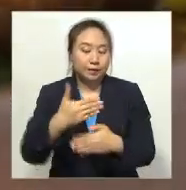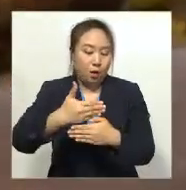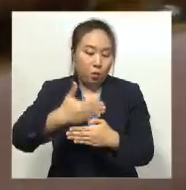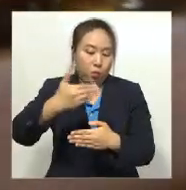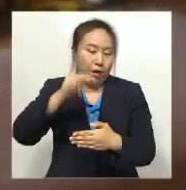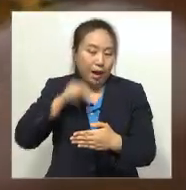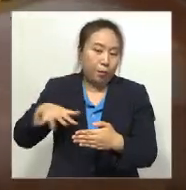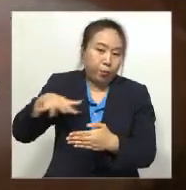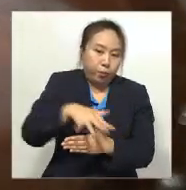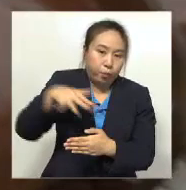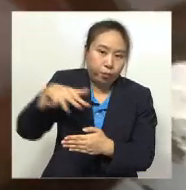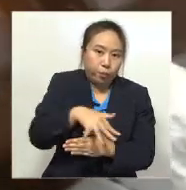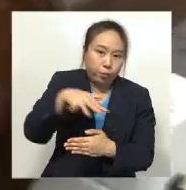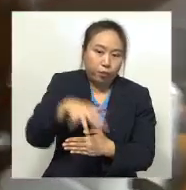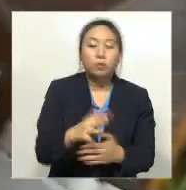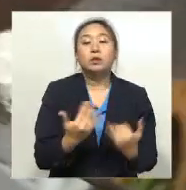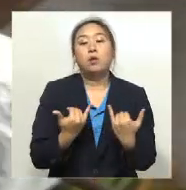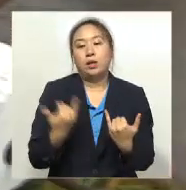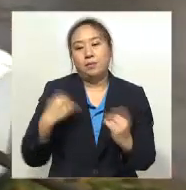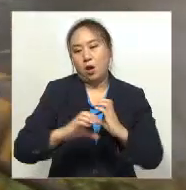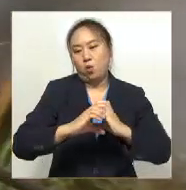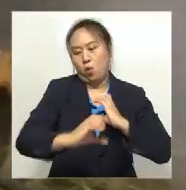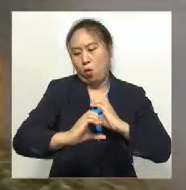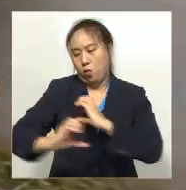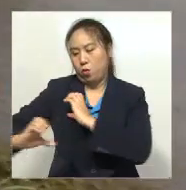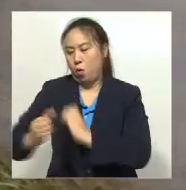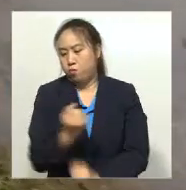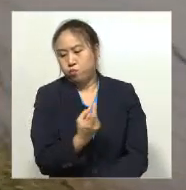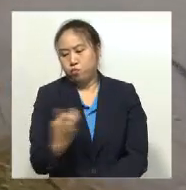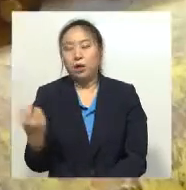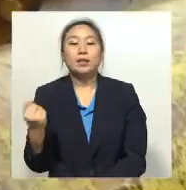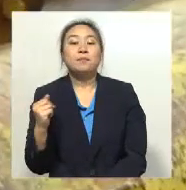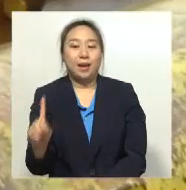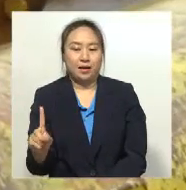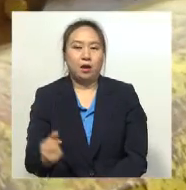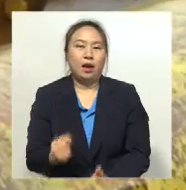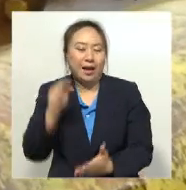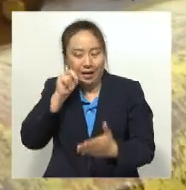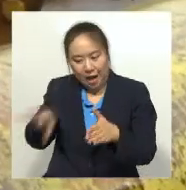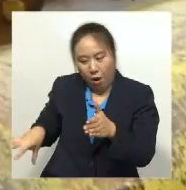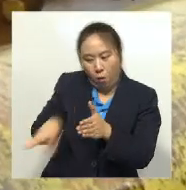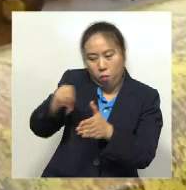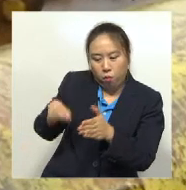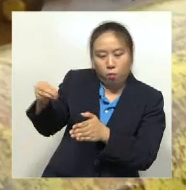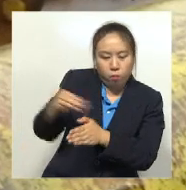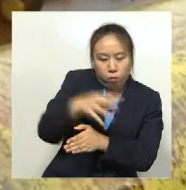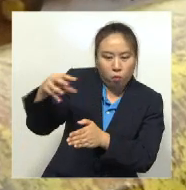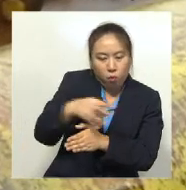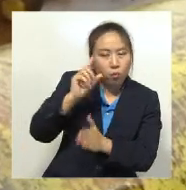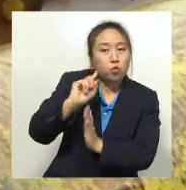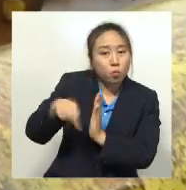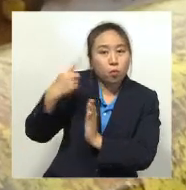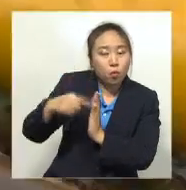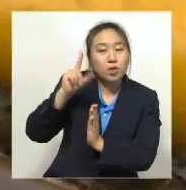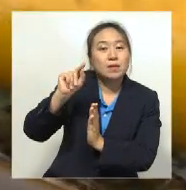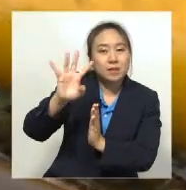ำออกด้วยการรักน้ำขนาดนี้ค่ะได้ใช้ชุดท่อขนาดใหญ่11ชุดเร่งระบายน้ำออกอย่างต่อเนื่อง24ชั่วโมงเพื่อช่วยในการระ